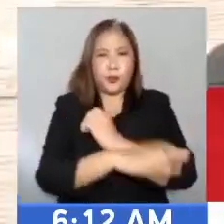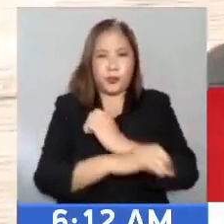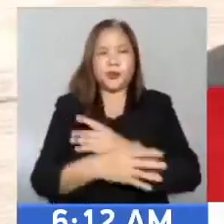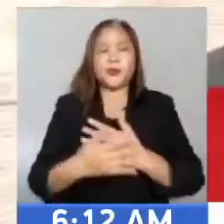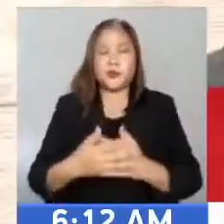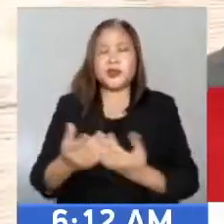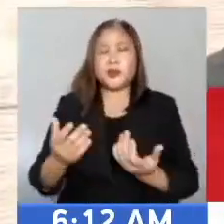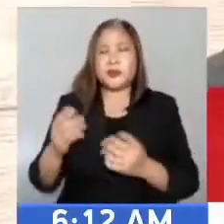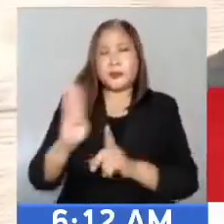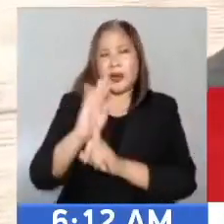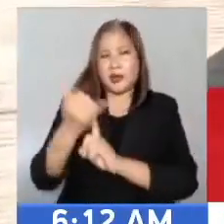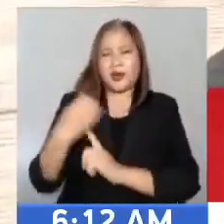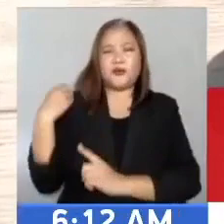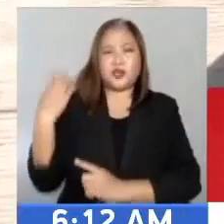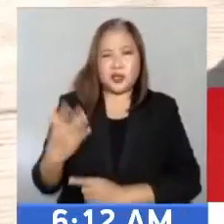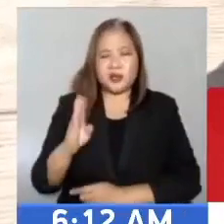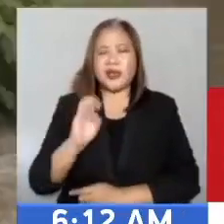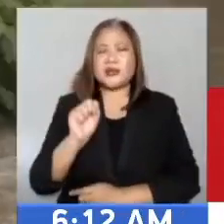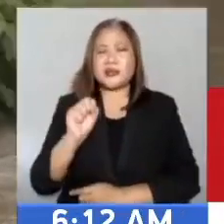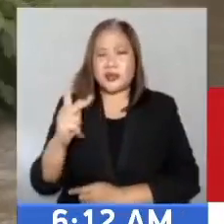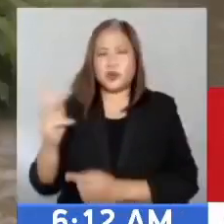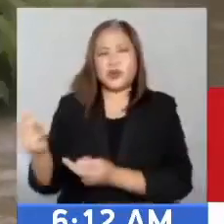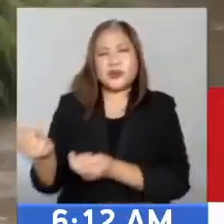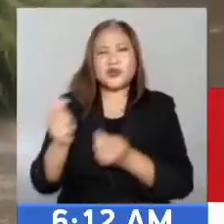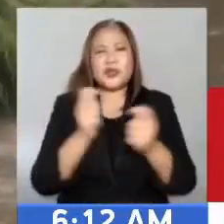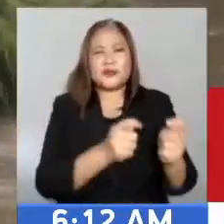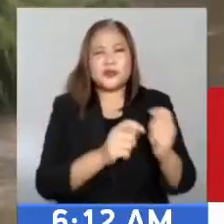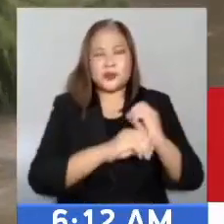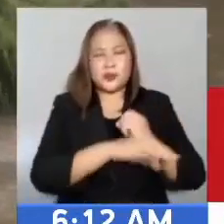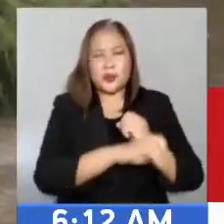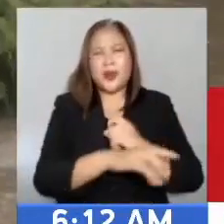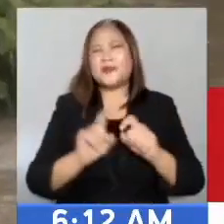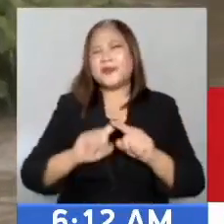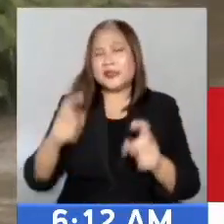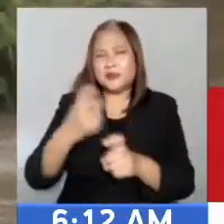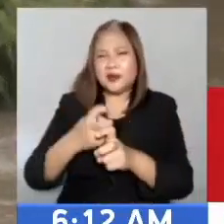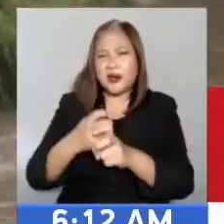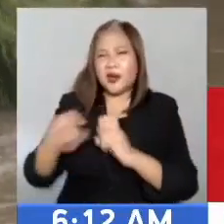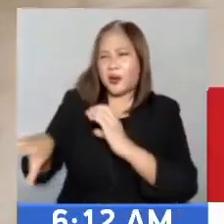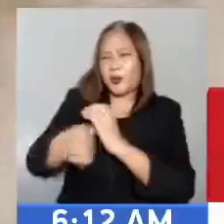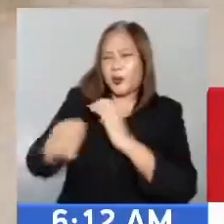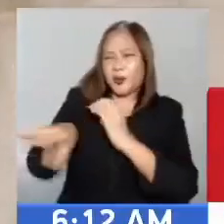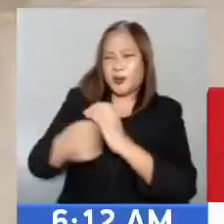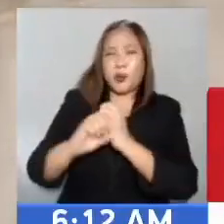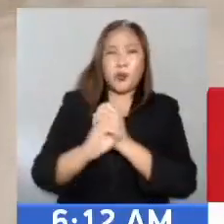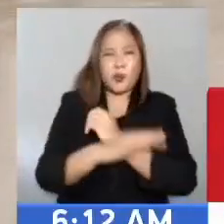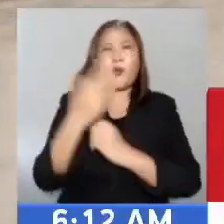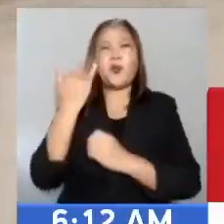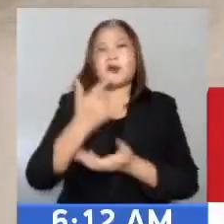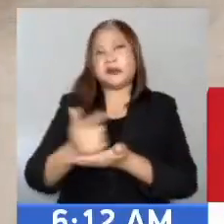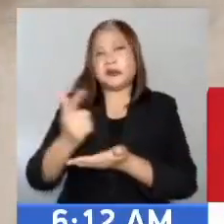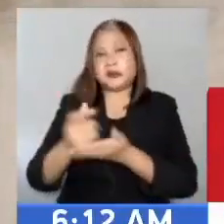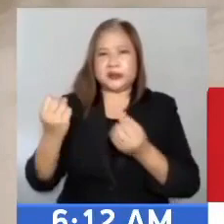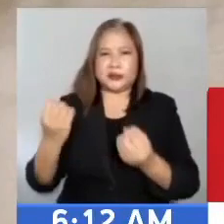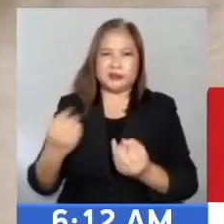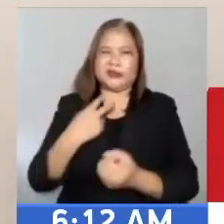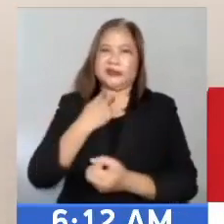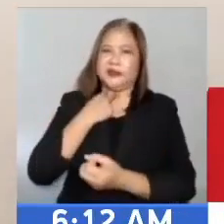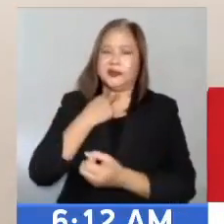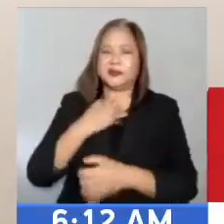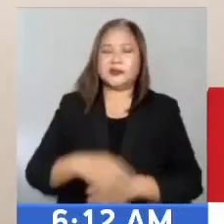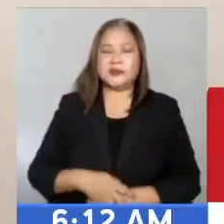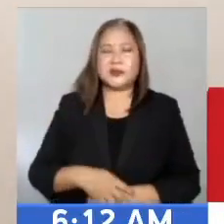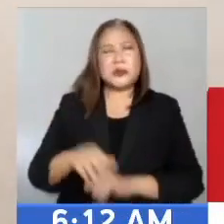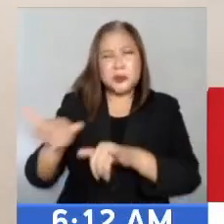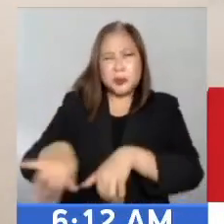mailipat ang tubig sa drainage system. Pero hirap daw sila dahil sa mga nakabarang basura. Posibleng magtagal pa raw ng isang linggo ang baha